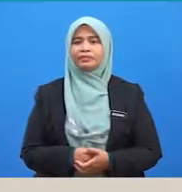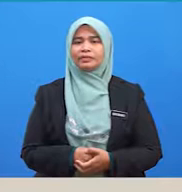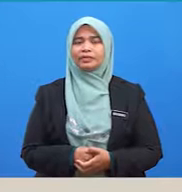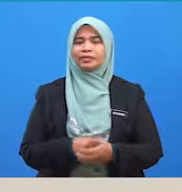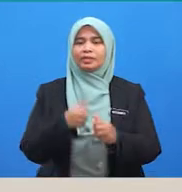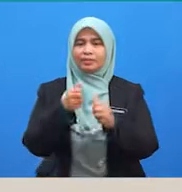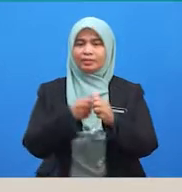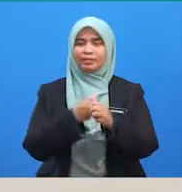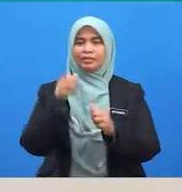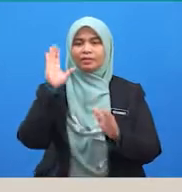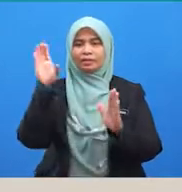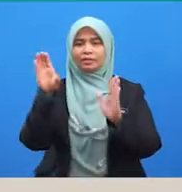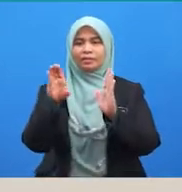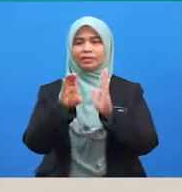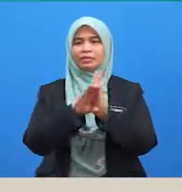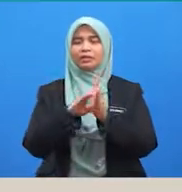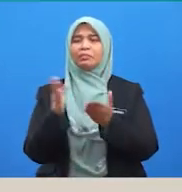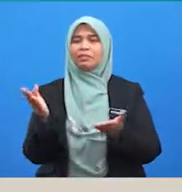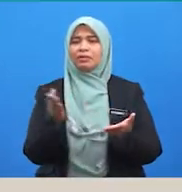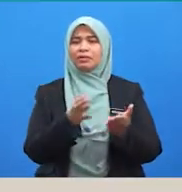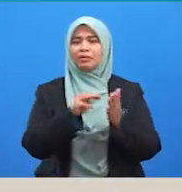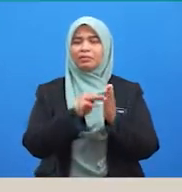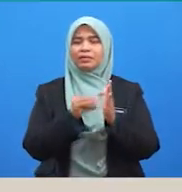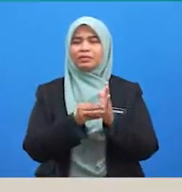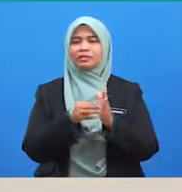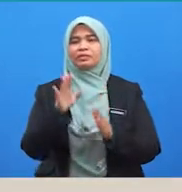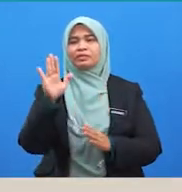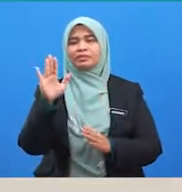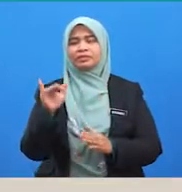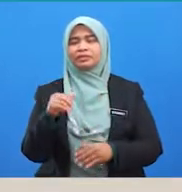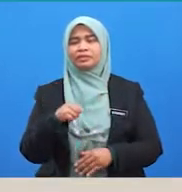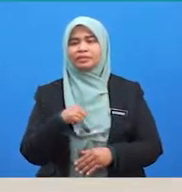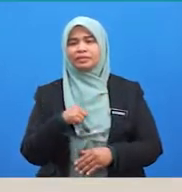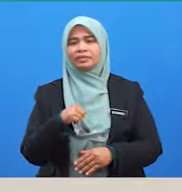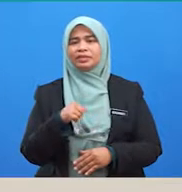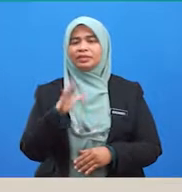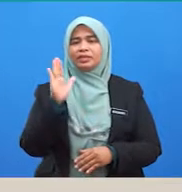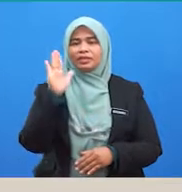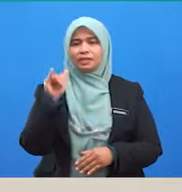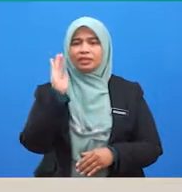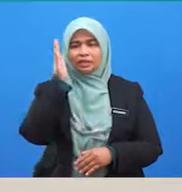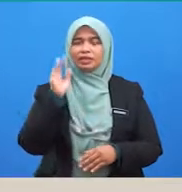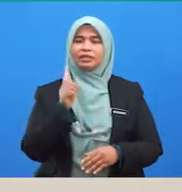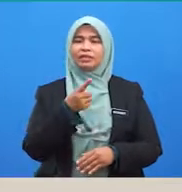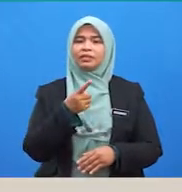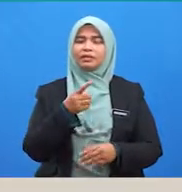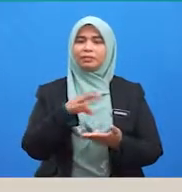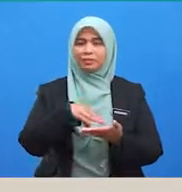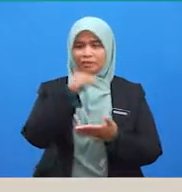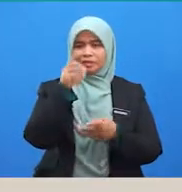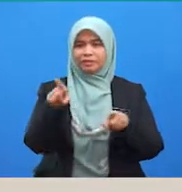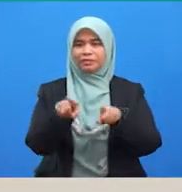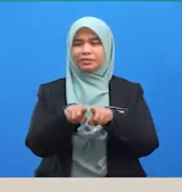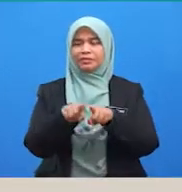Setiap gambar-gambar tersebut membawa maksud yang tersurat yang akan kita rungkaikan bersama-sama